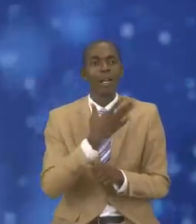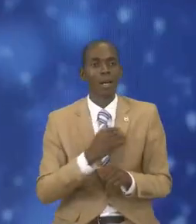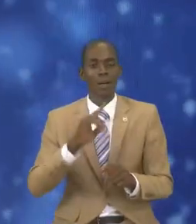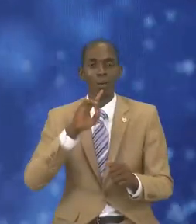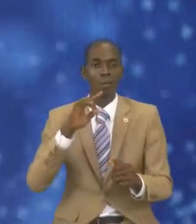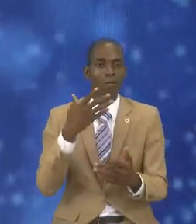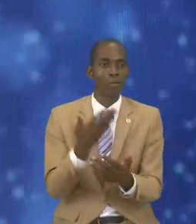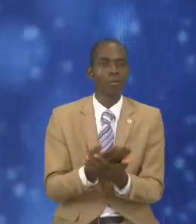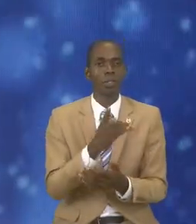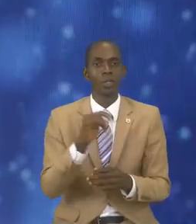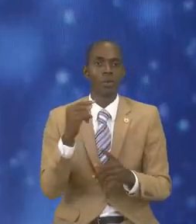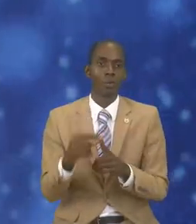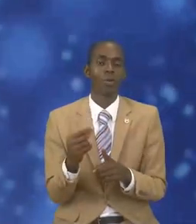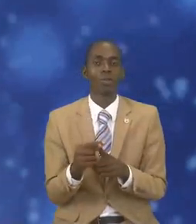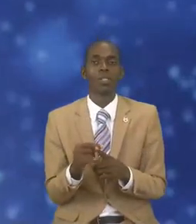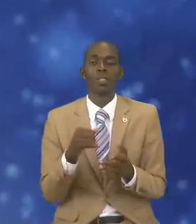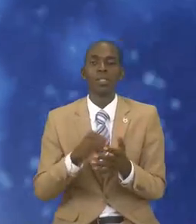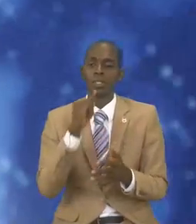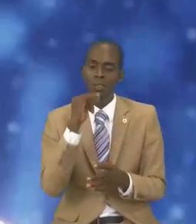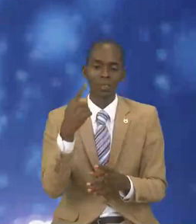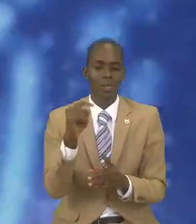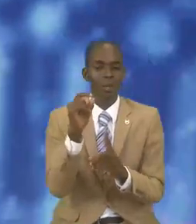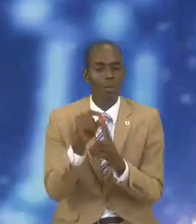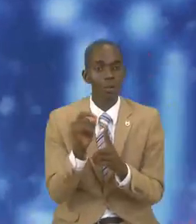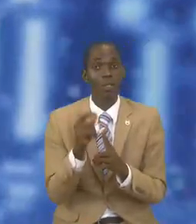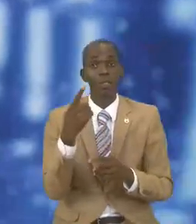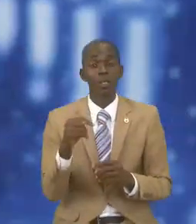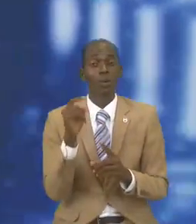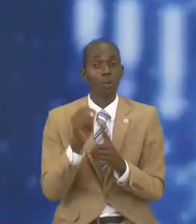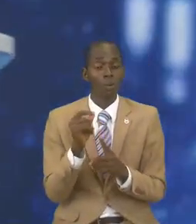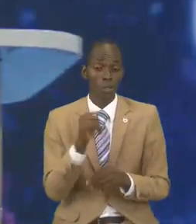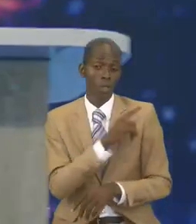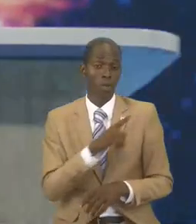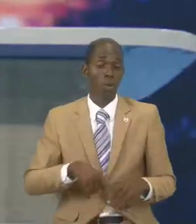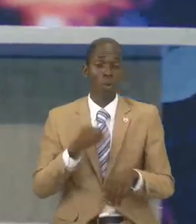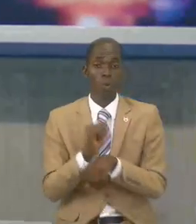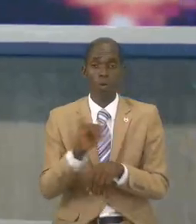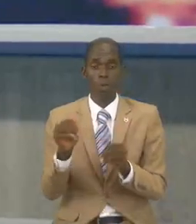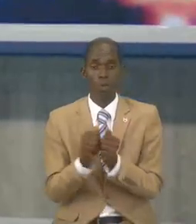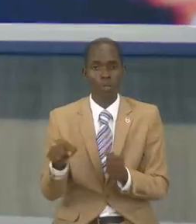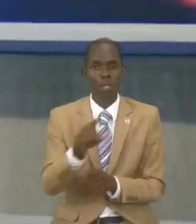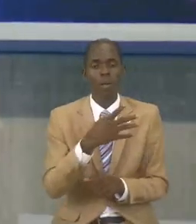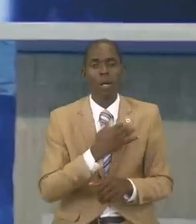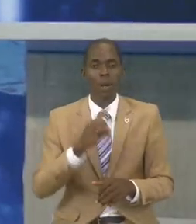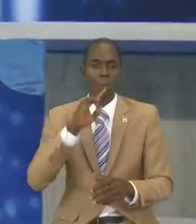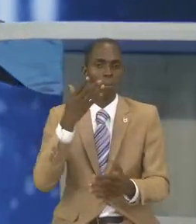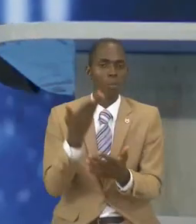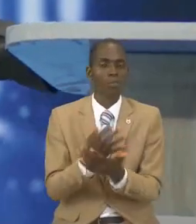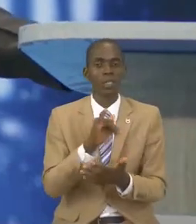Le Seigneur travaillait avec eux, confirmait la parole. C'est la parole, c'est la parole. Le Seigneur confirmait la parole.